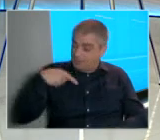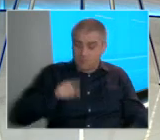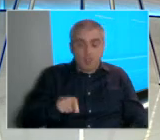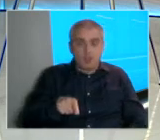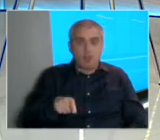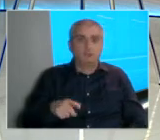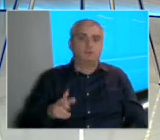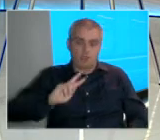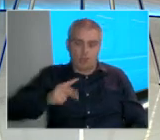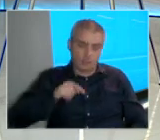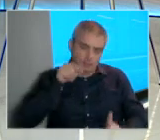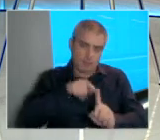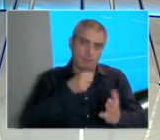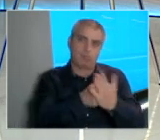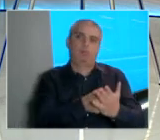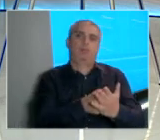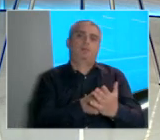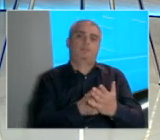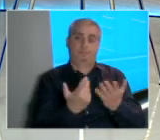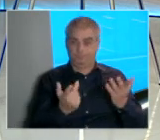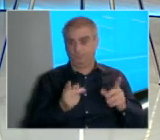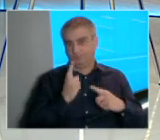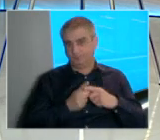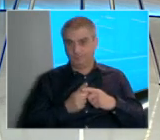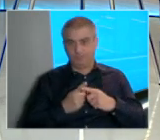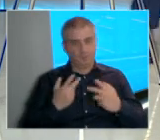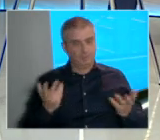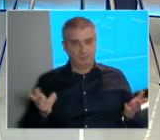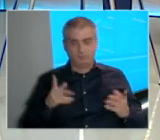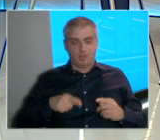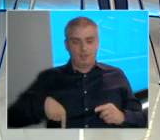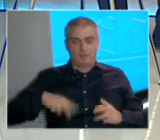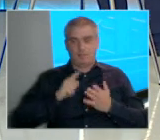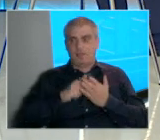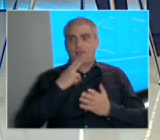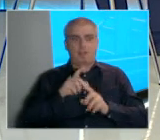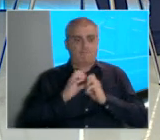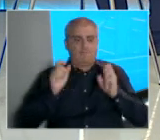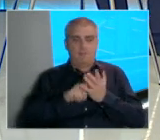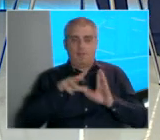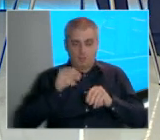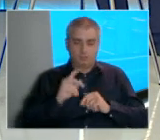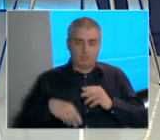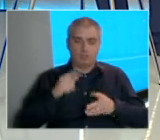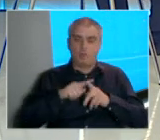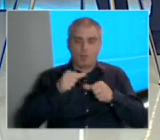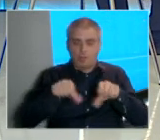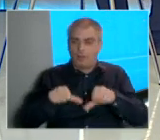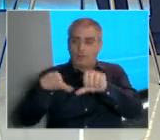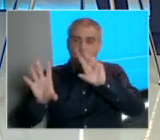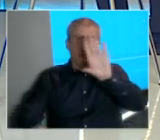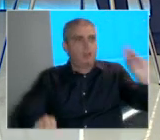הוא נקלה שוב לאותו משבר. בדיוק, זה בגלל שאפשר להתכנן לזמן ארוך בגלל הבחירות, אז כל פעם צריכים לפתור את זה כמו פלסטר, את